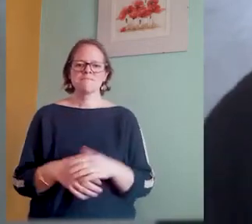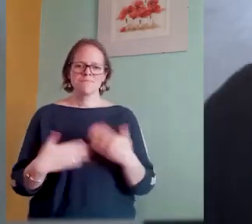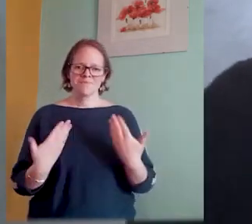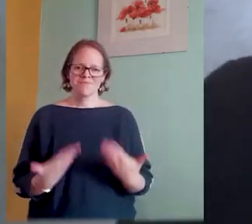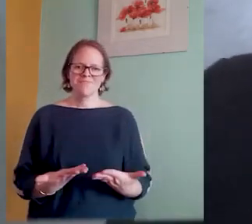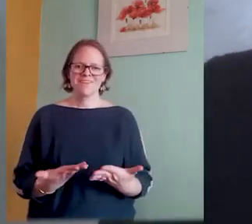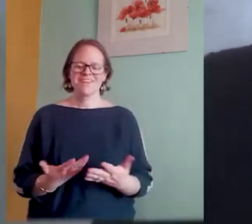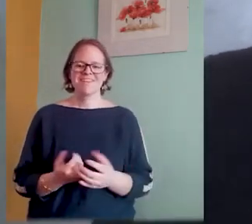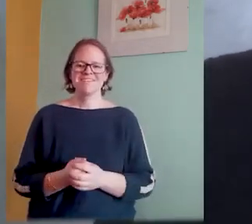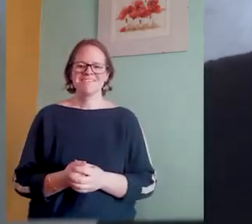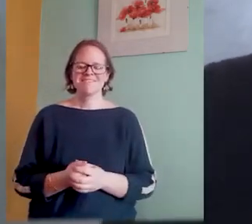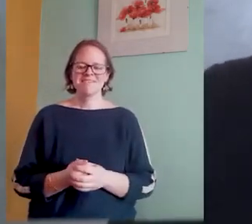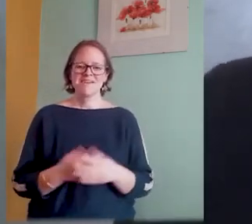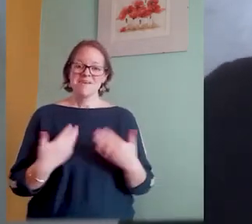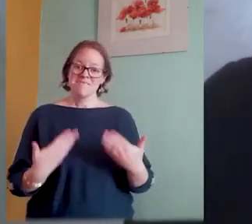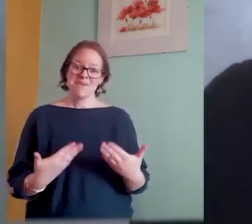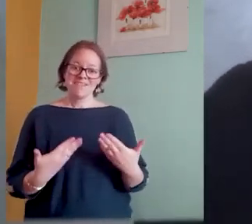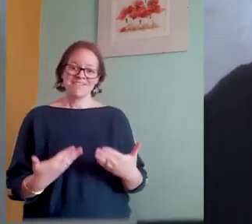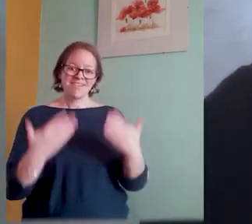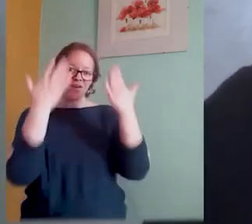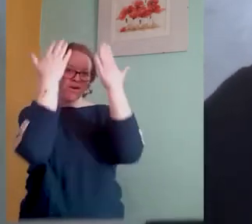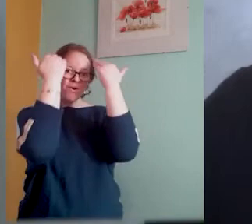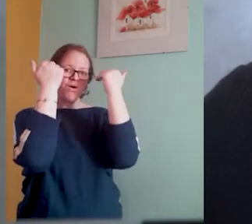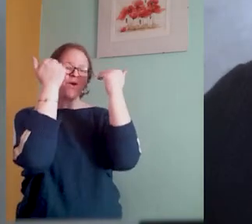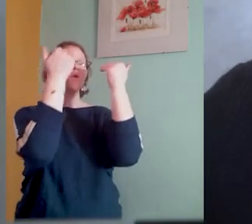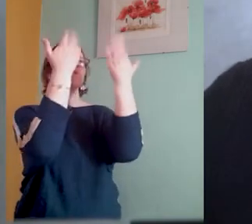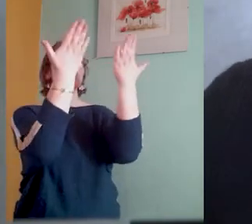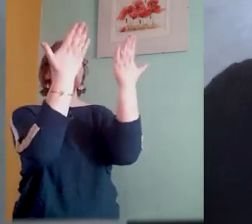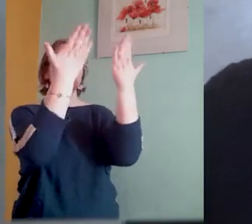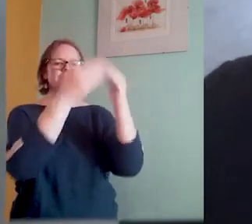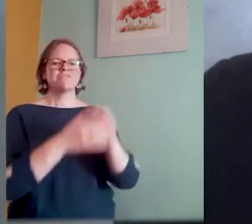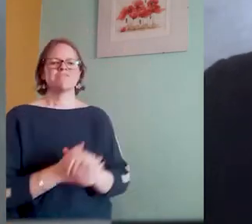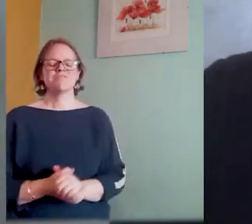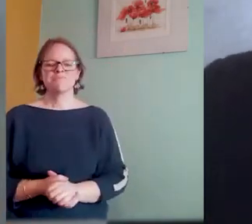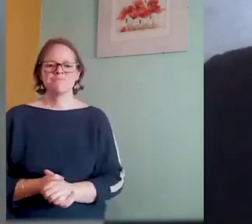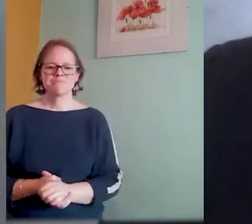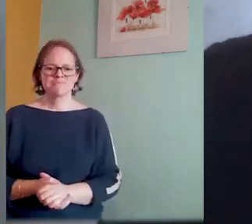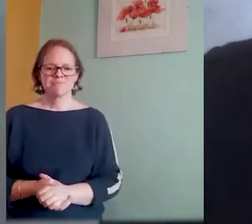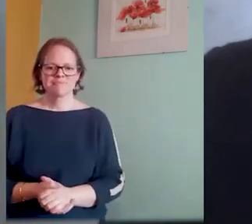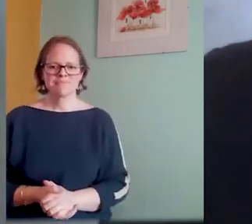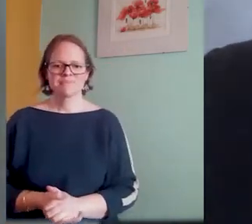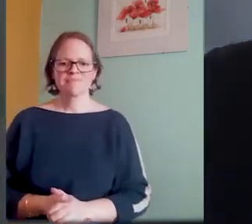allons maintenant laisser Alessandra nous amener dans ce temps de louange.